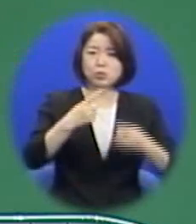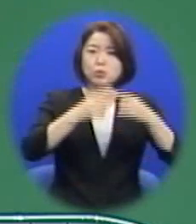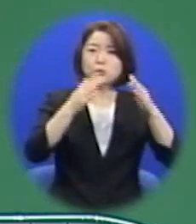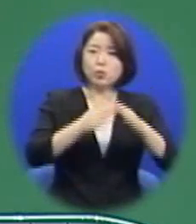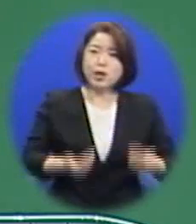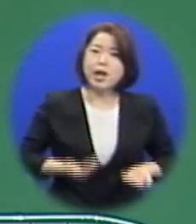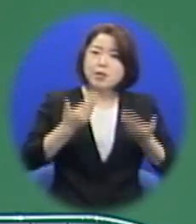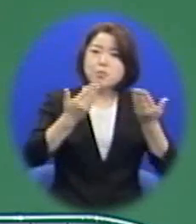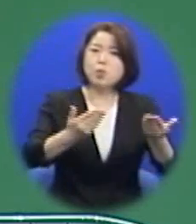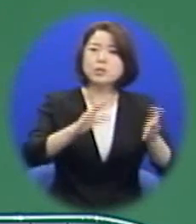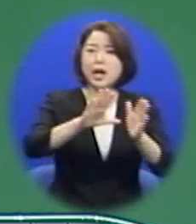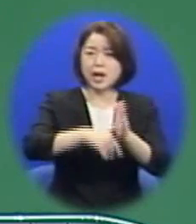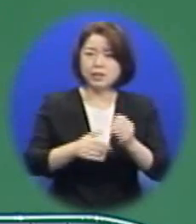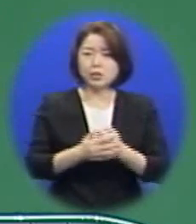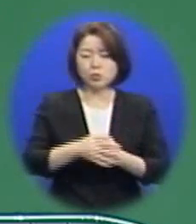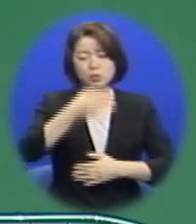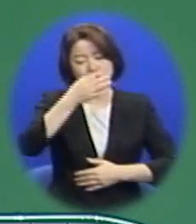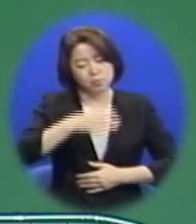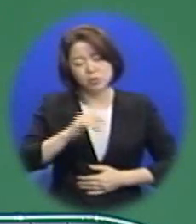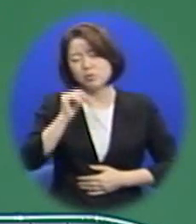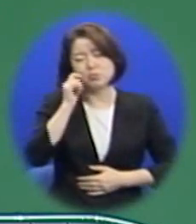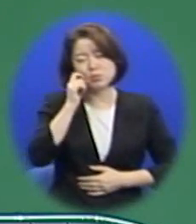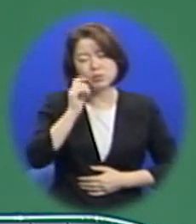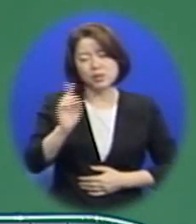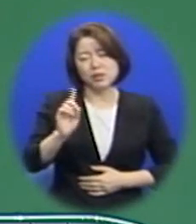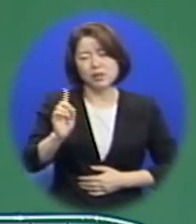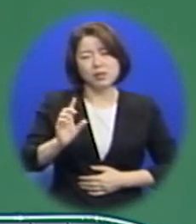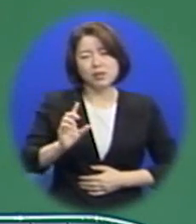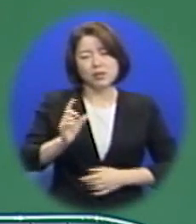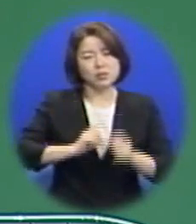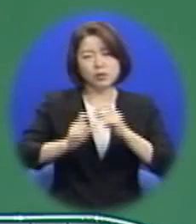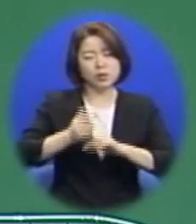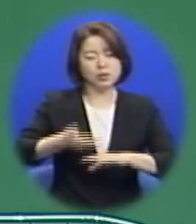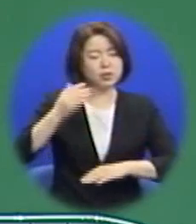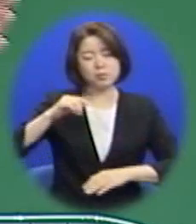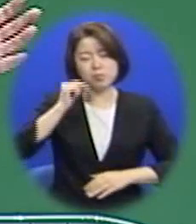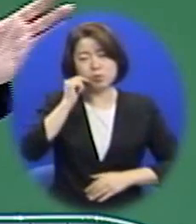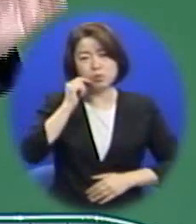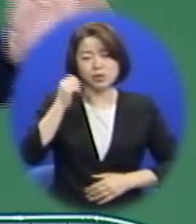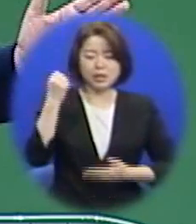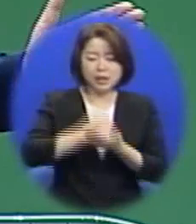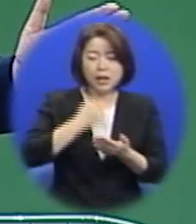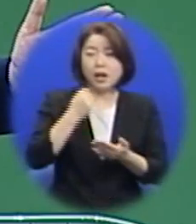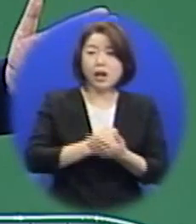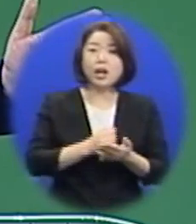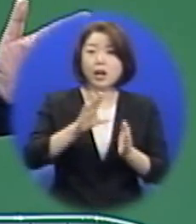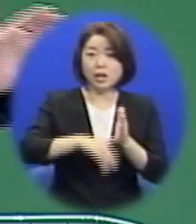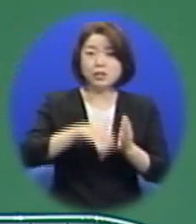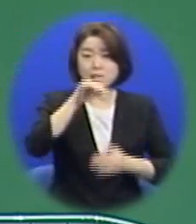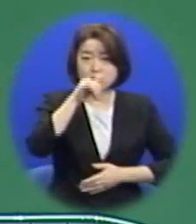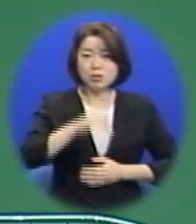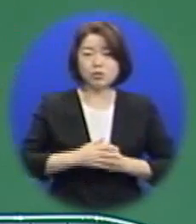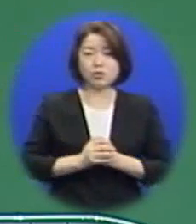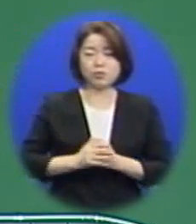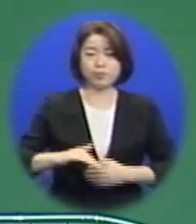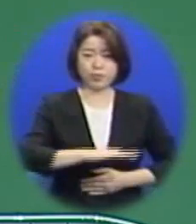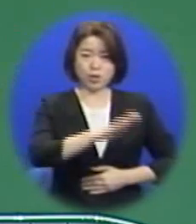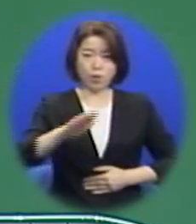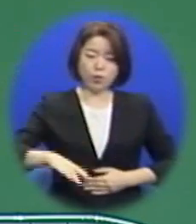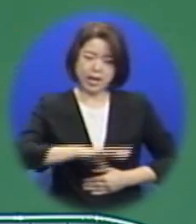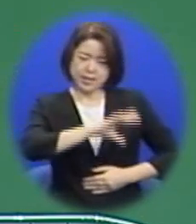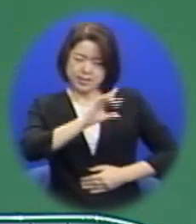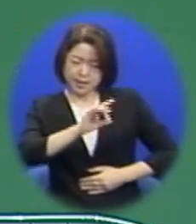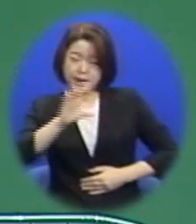때도 힘들어 못하겠어 더 이상 나는 못하겠어 이렇게 탄식할 때가 있잖아요. 우리는 수시로